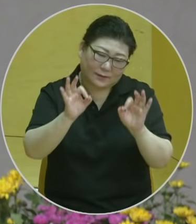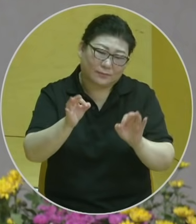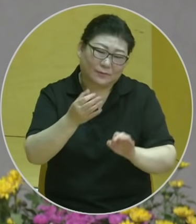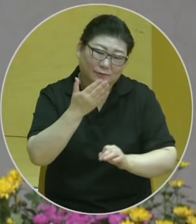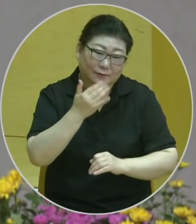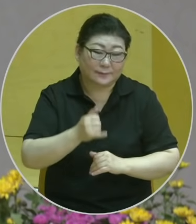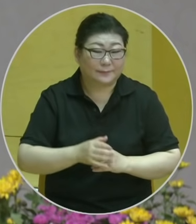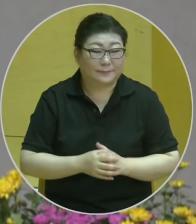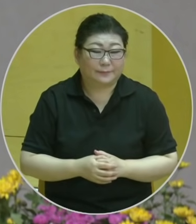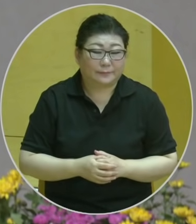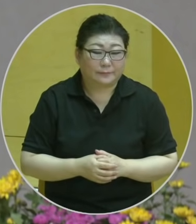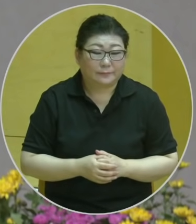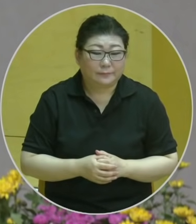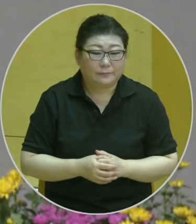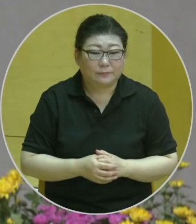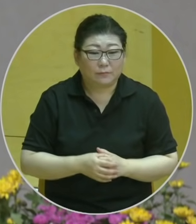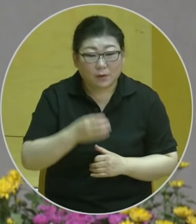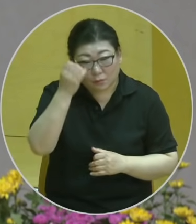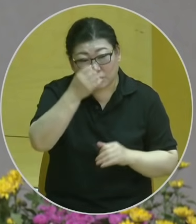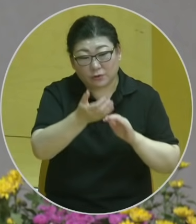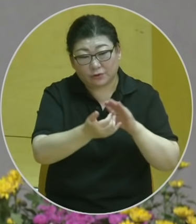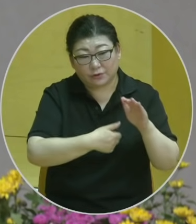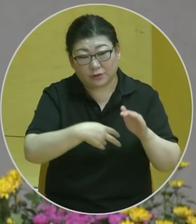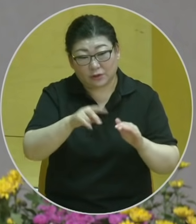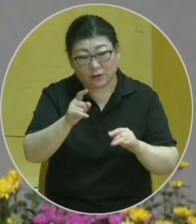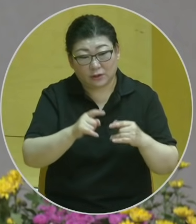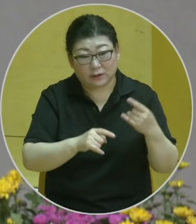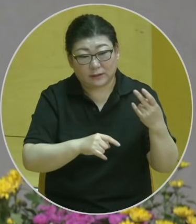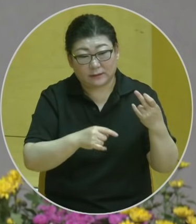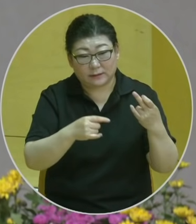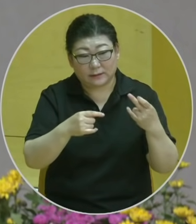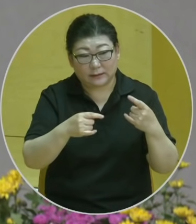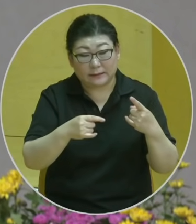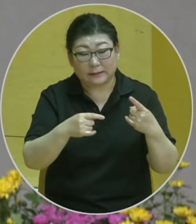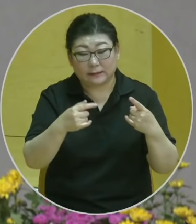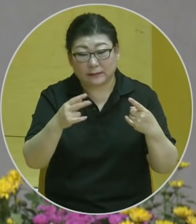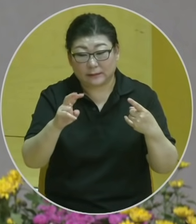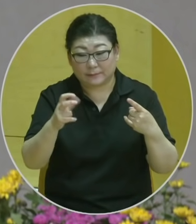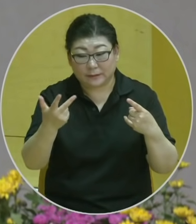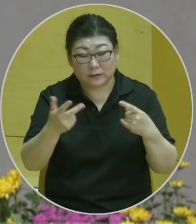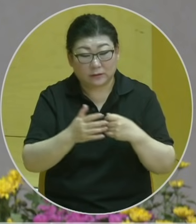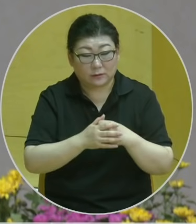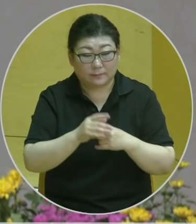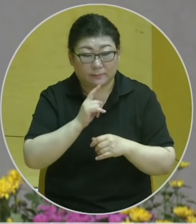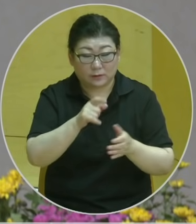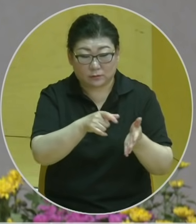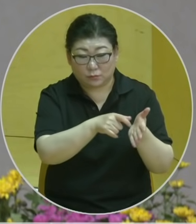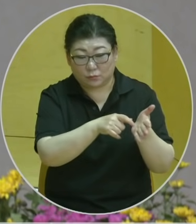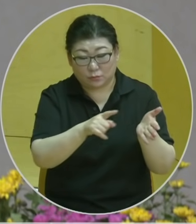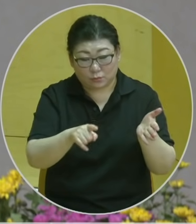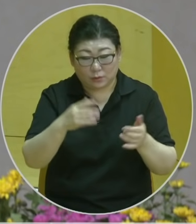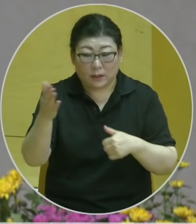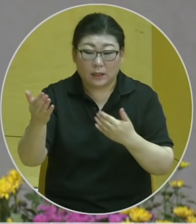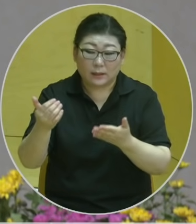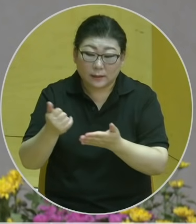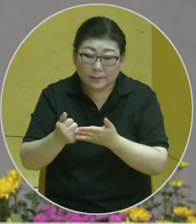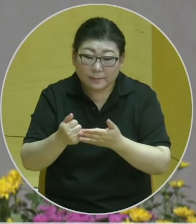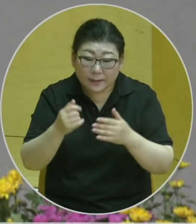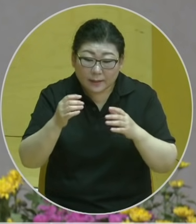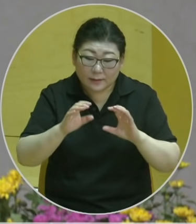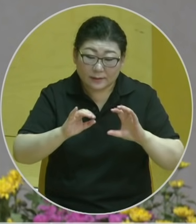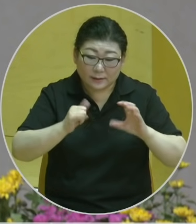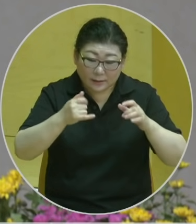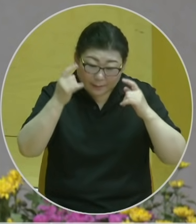수가 있습니다. 고린도전서 1장 27절이 이렇게 말씀하고 있습니다. 그러나 하나님께서 세상에 미련한